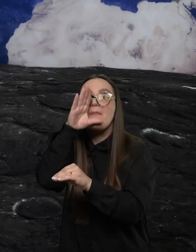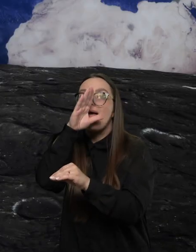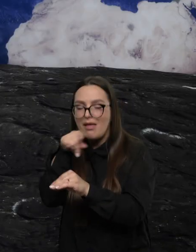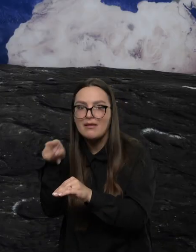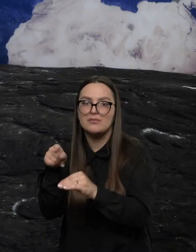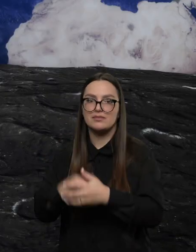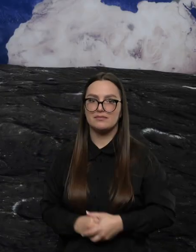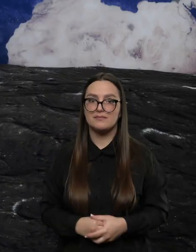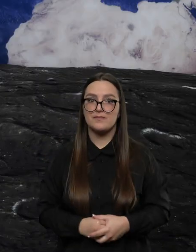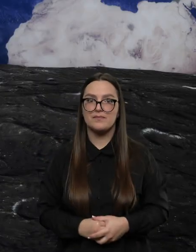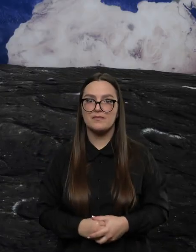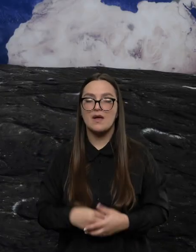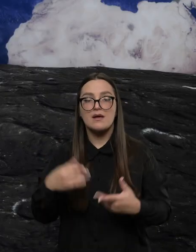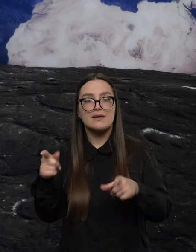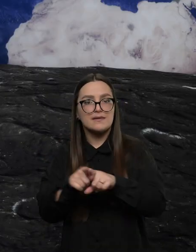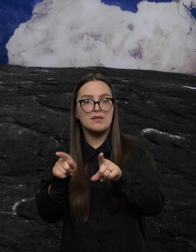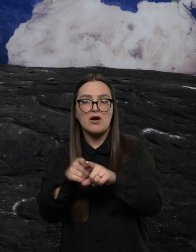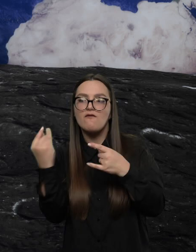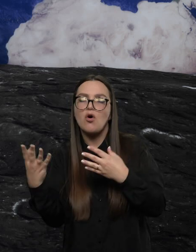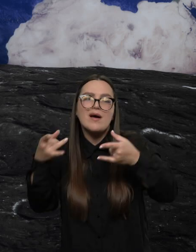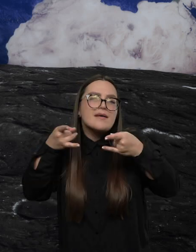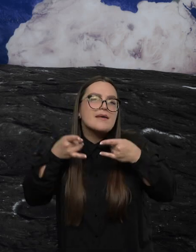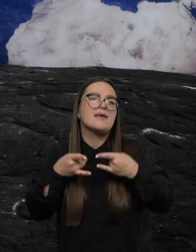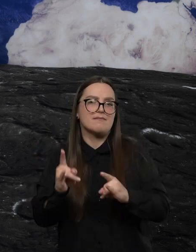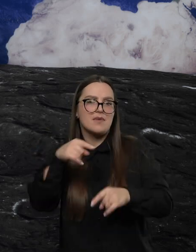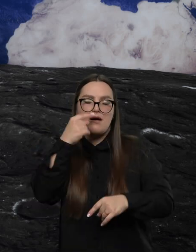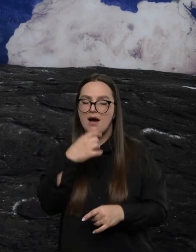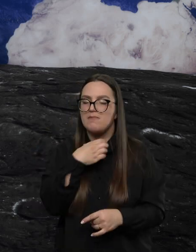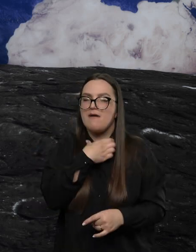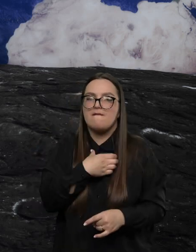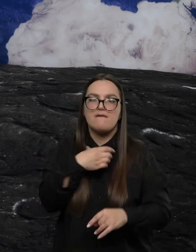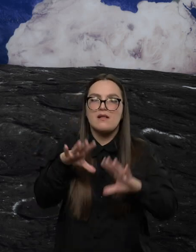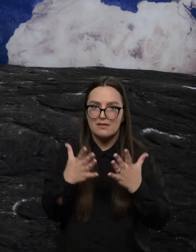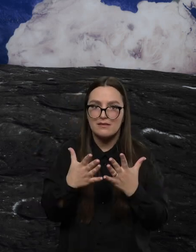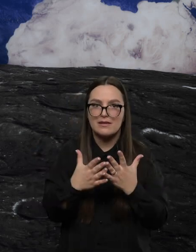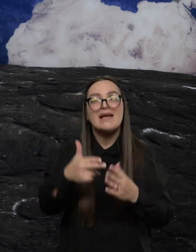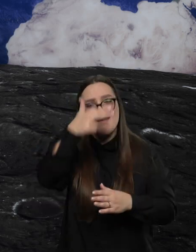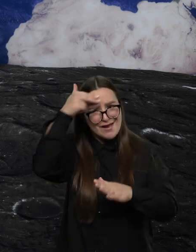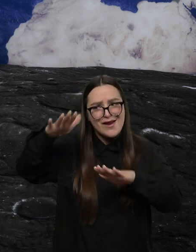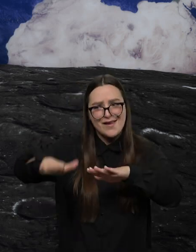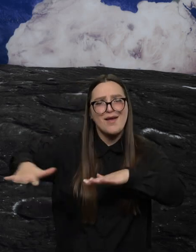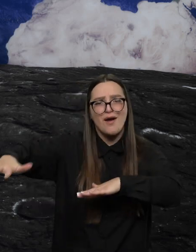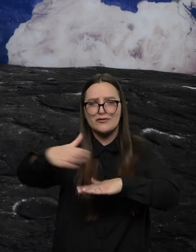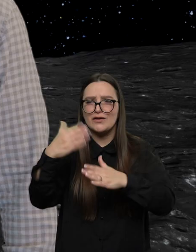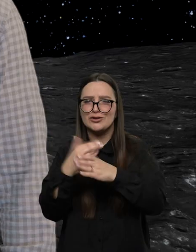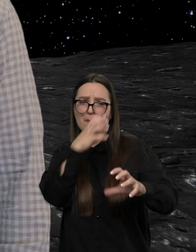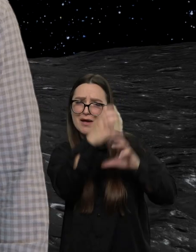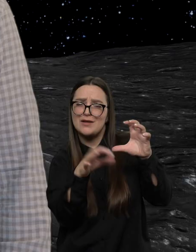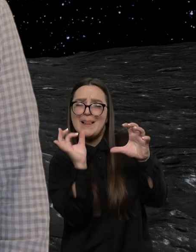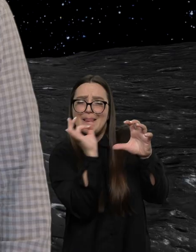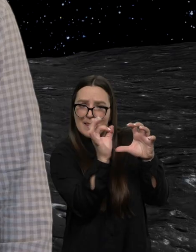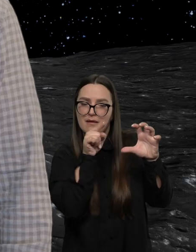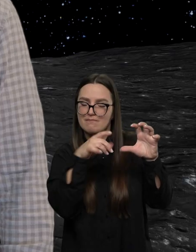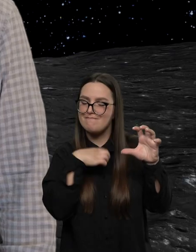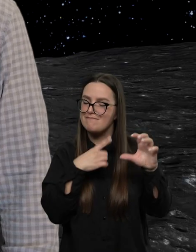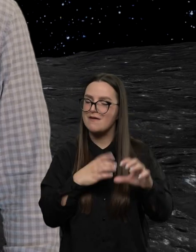kad suvokdamas, kokia yra svarba to gimtojo liežuvio, nes ta Lietuva yra nors maža, bet tikrai reikšminga?